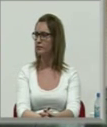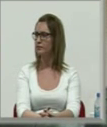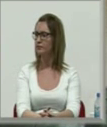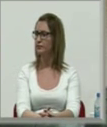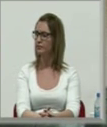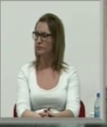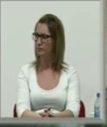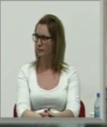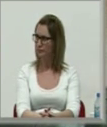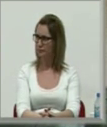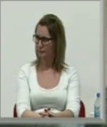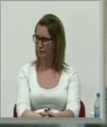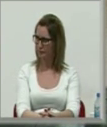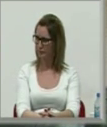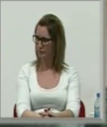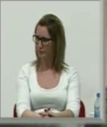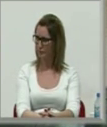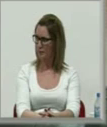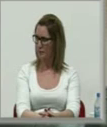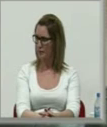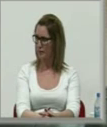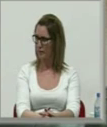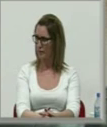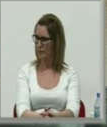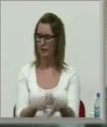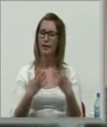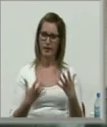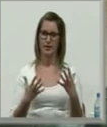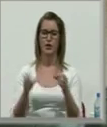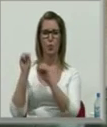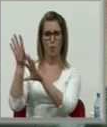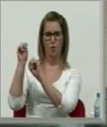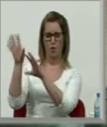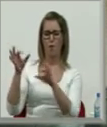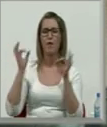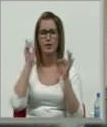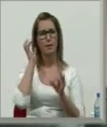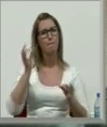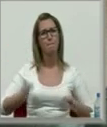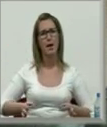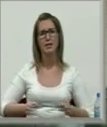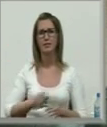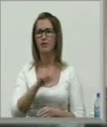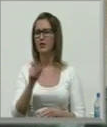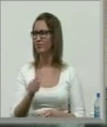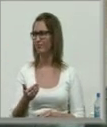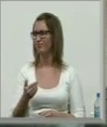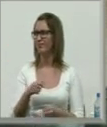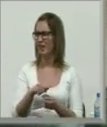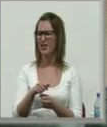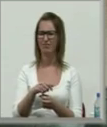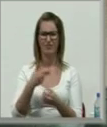Dziękuję, proszę państwa, skoro już jestem przy głosie, chciałbym państwa poinformować o tym, iż wpłynęła do nas negatywna opinia